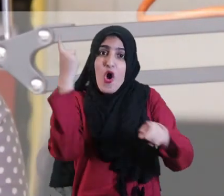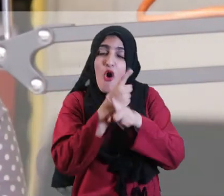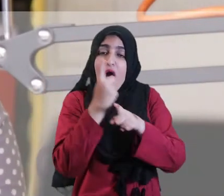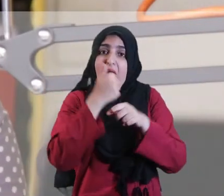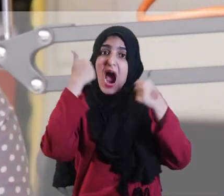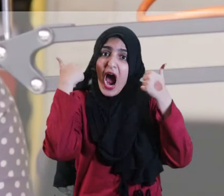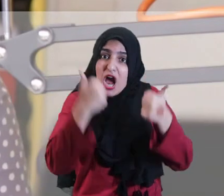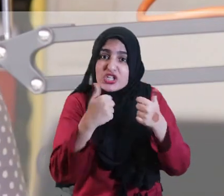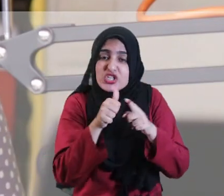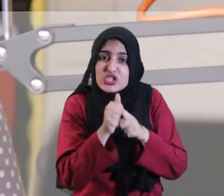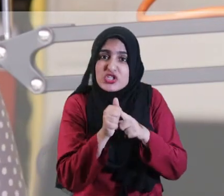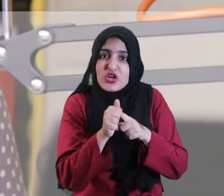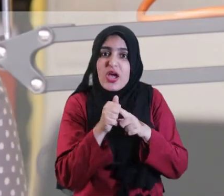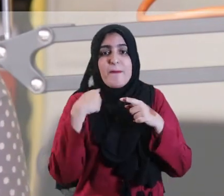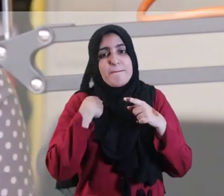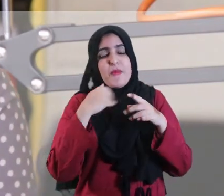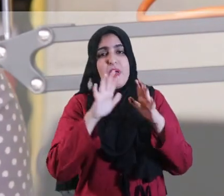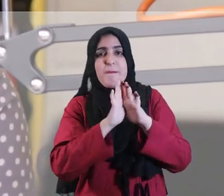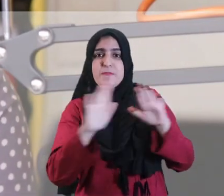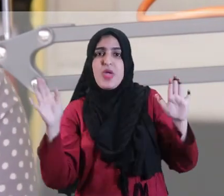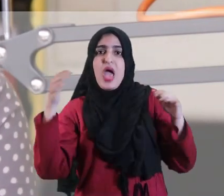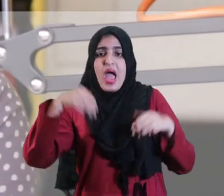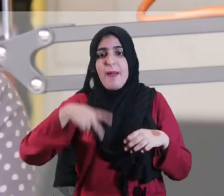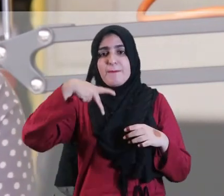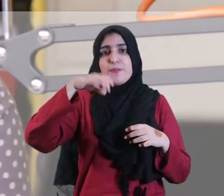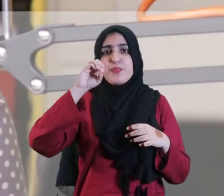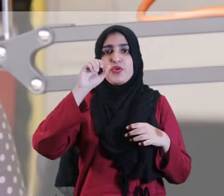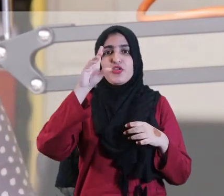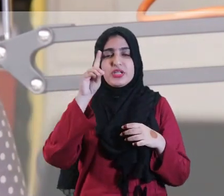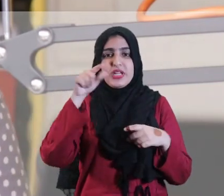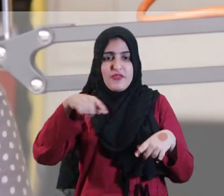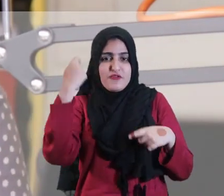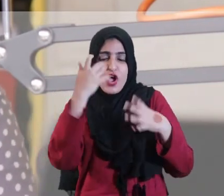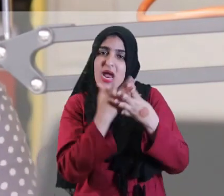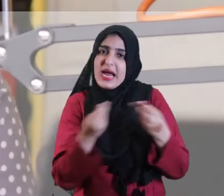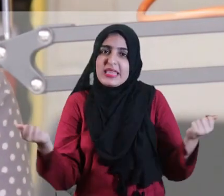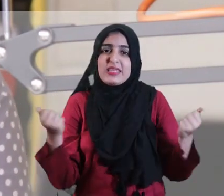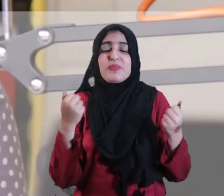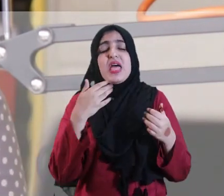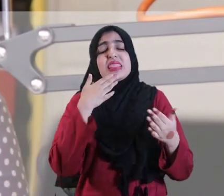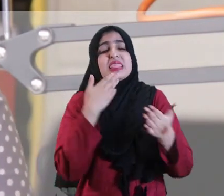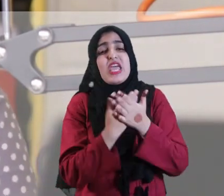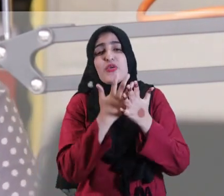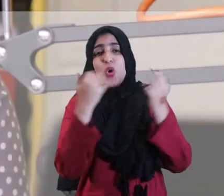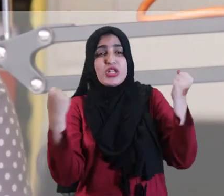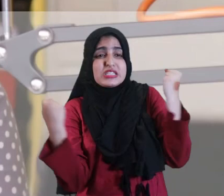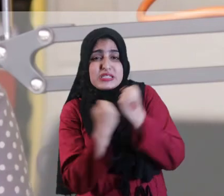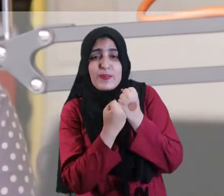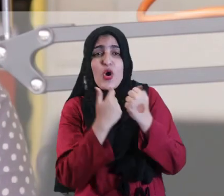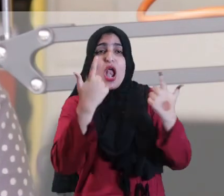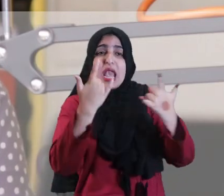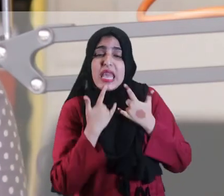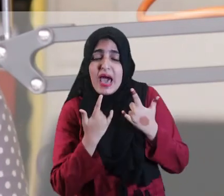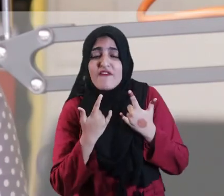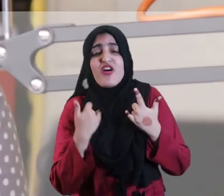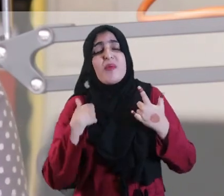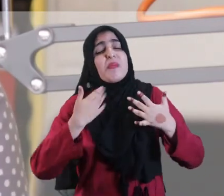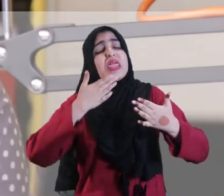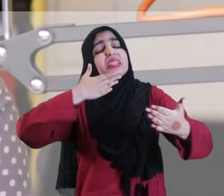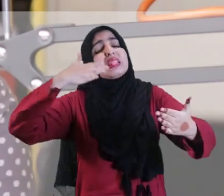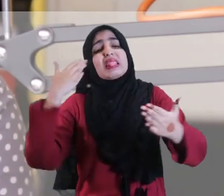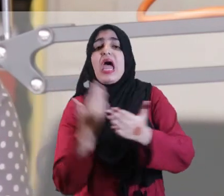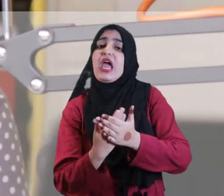फ्रॉम दिस थैंक यू सो मच फॉर गेटिंग फ्रॉम एवरी बडी अच्छी तो